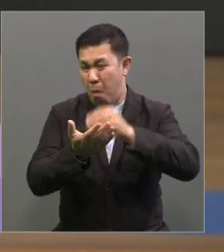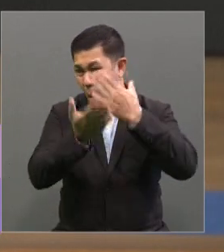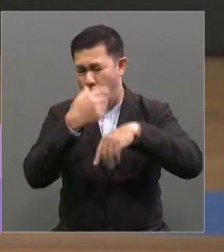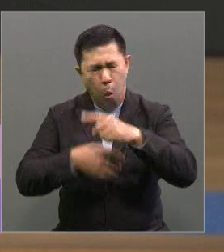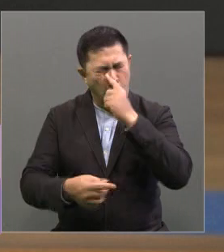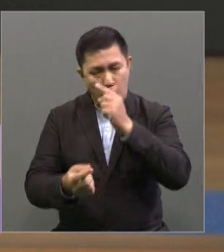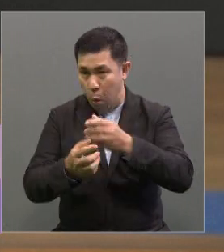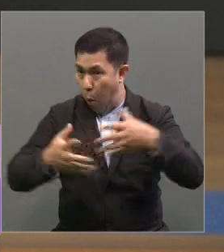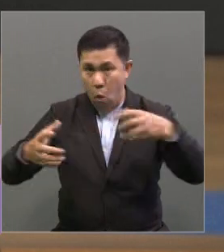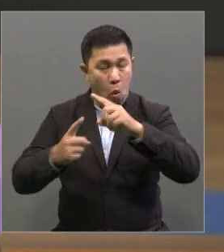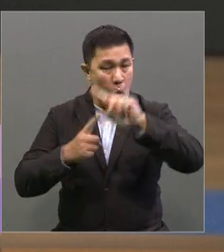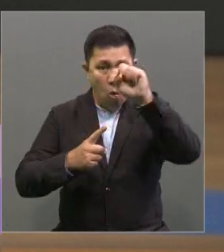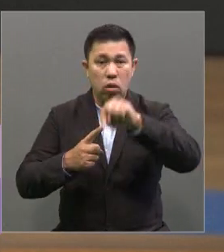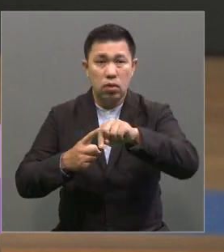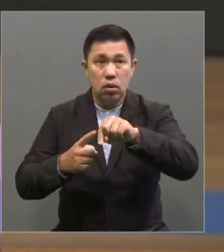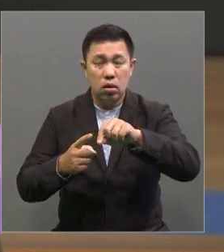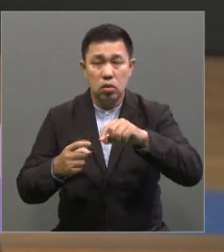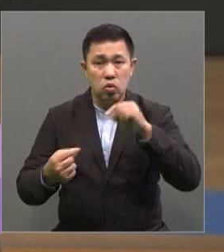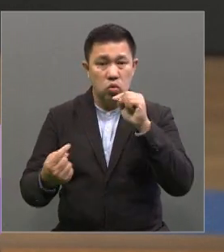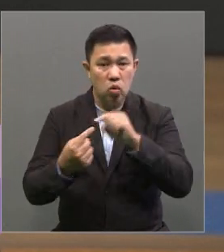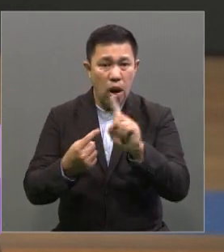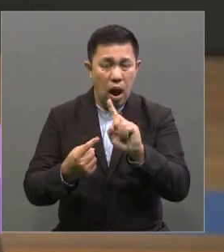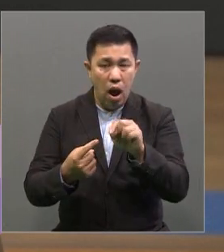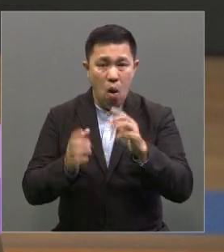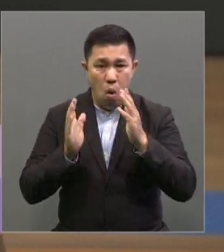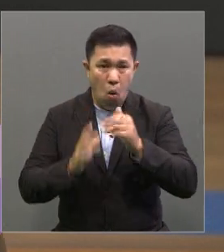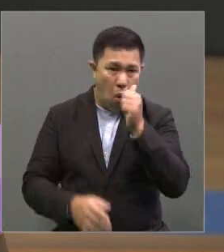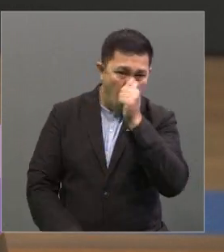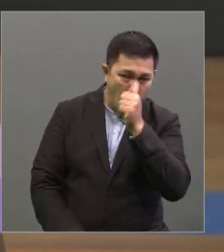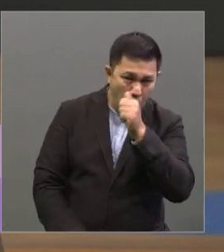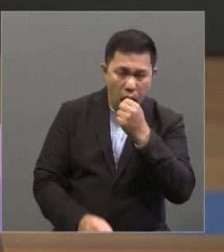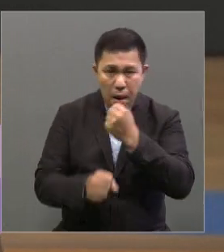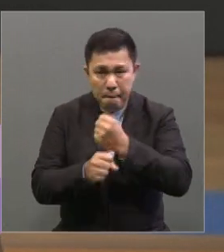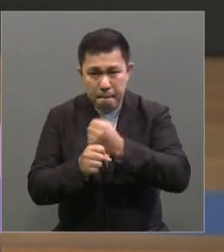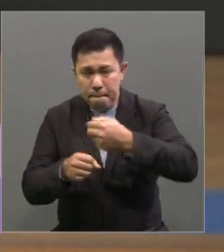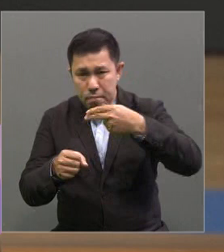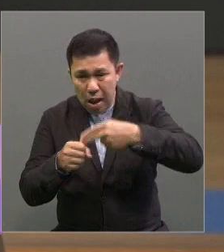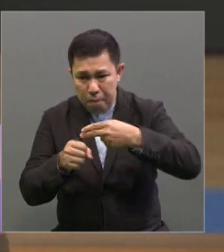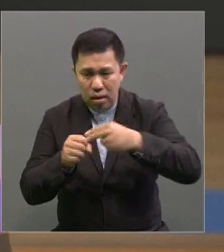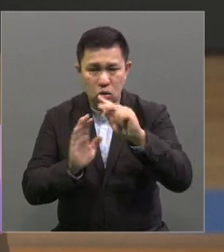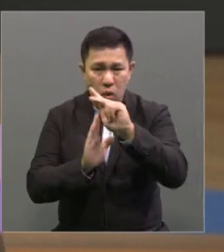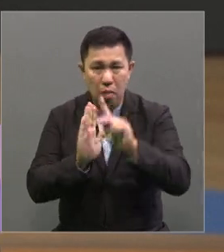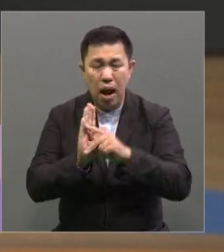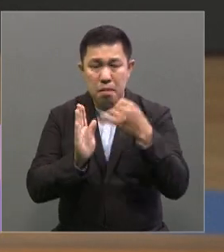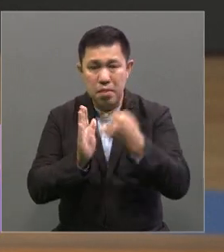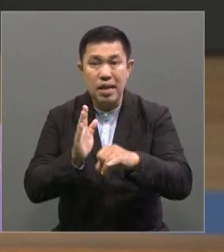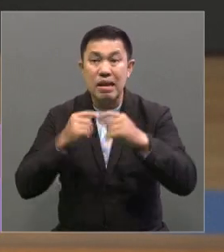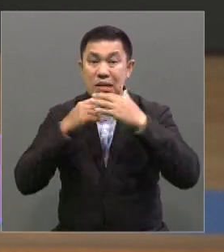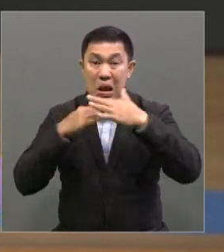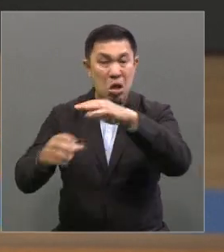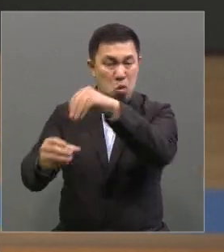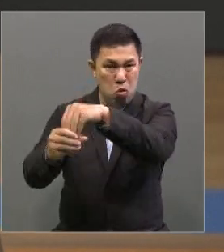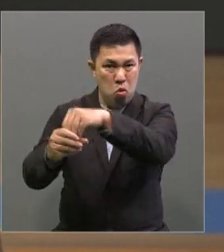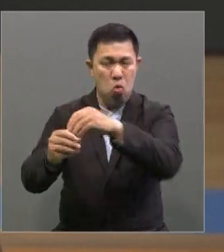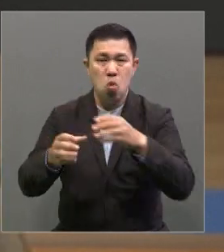ก็ตรงจุดของกลุ่มผู้มีอิทธิพลทางเรื่องน้ำมันที่ผิดกฎหมายในทะเลนะครับประ